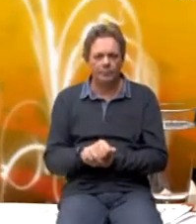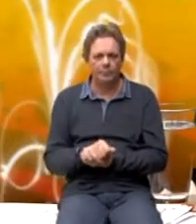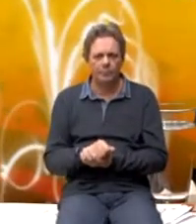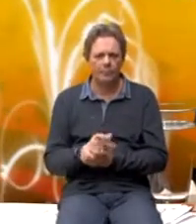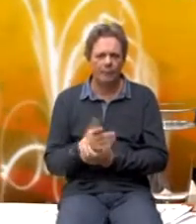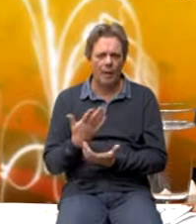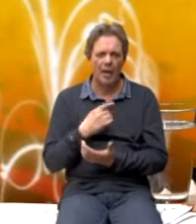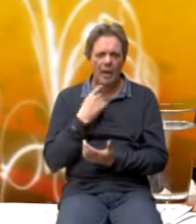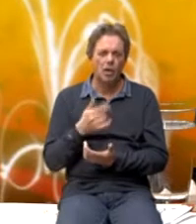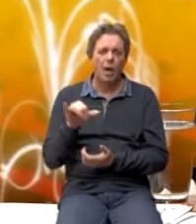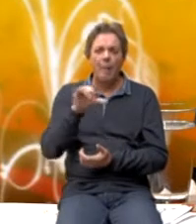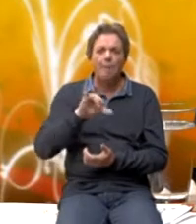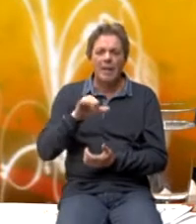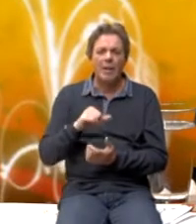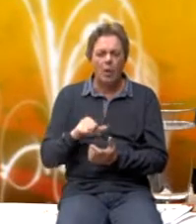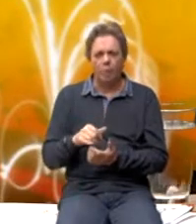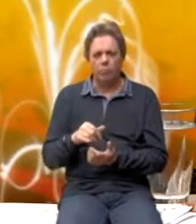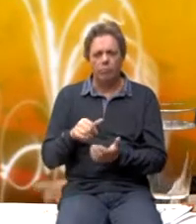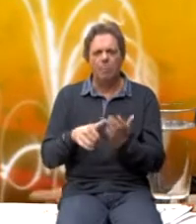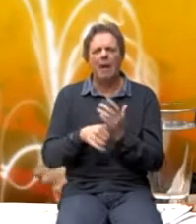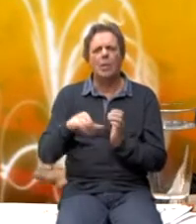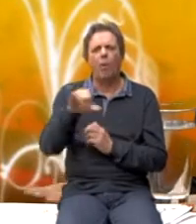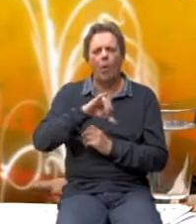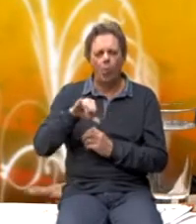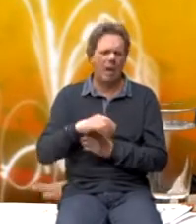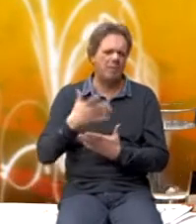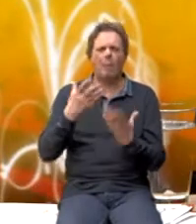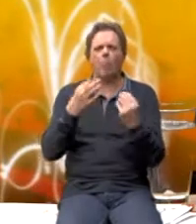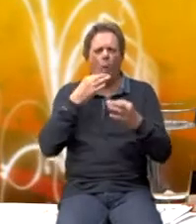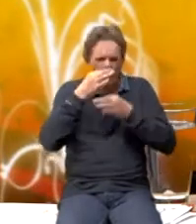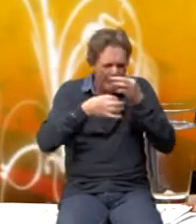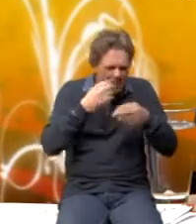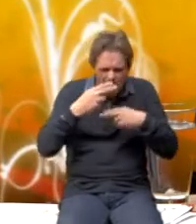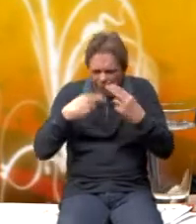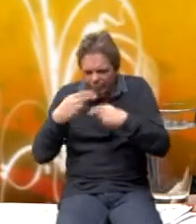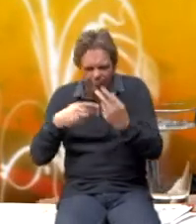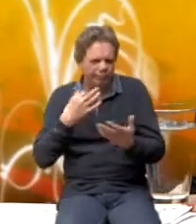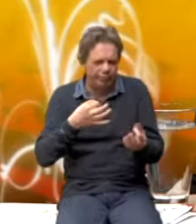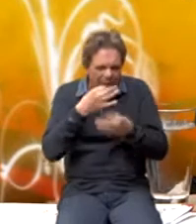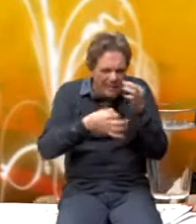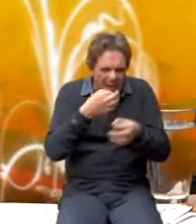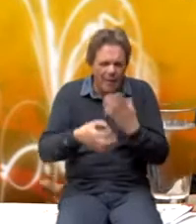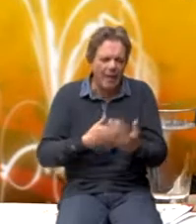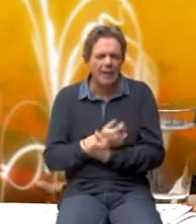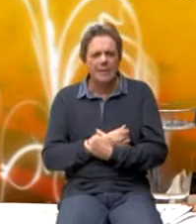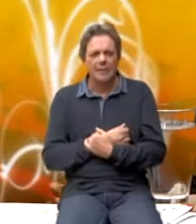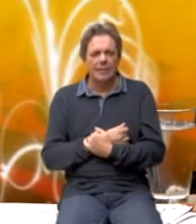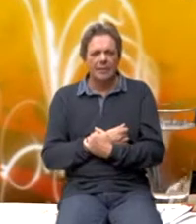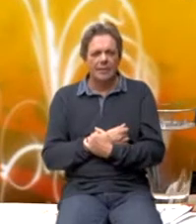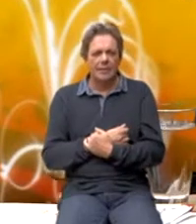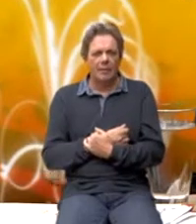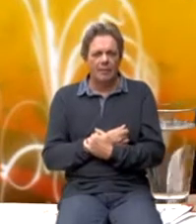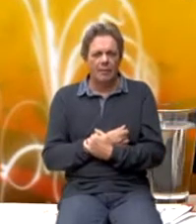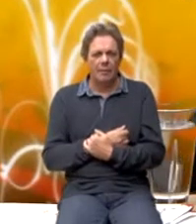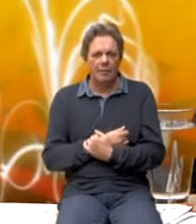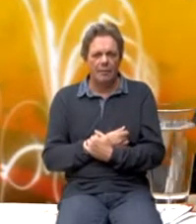Kad kaže maslinovo ulje, sad su ispitivanja napravljena jedna magistar, možda mi vi možete to pomoći malo.